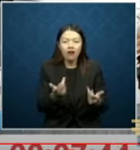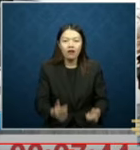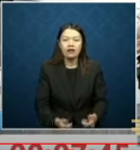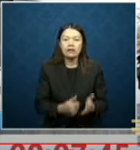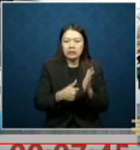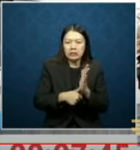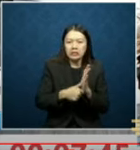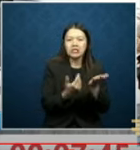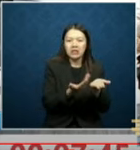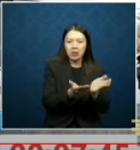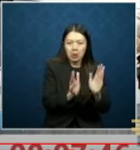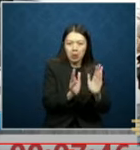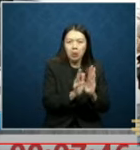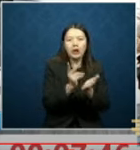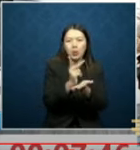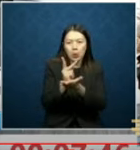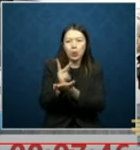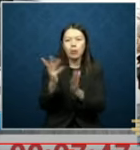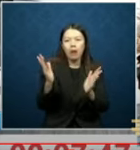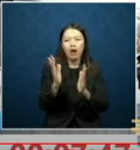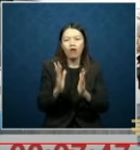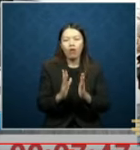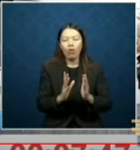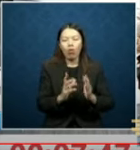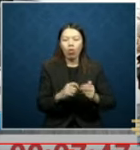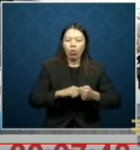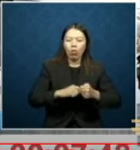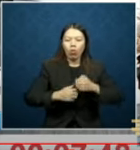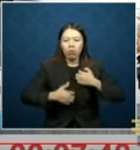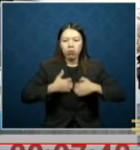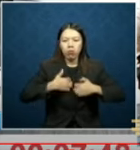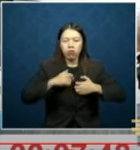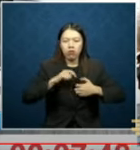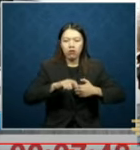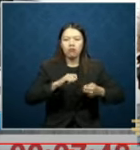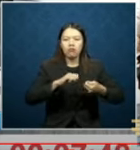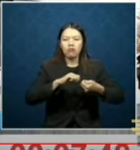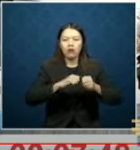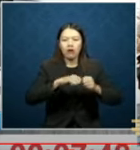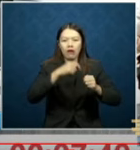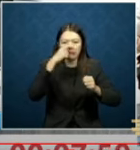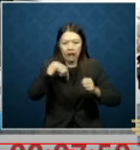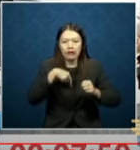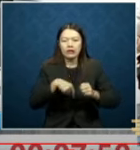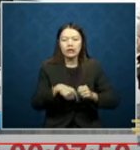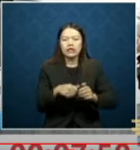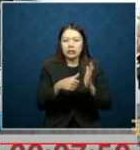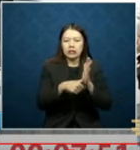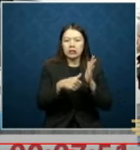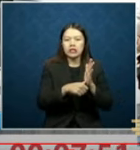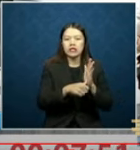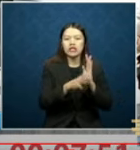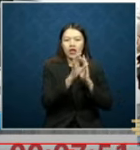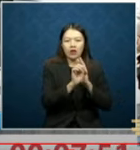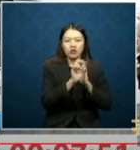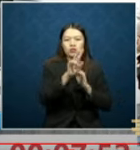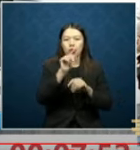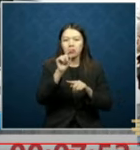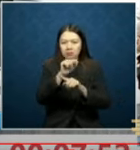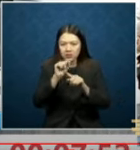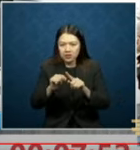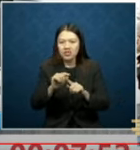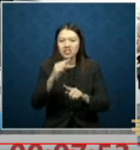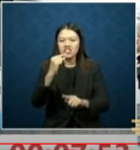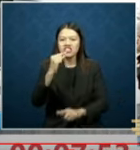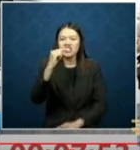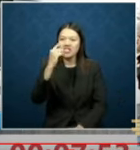เรือนพุ่งกระฉูดจนจุกออกเท่าเทียมกันประเทศไทยตอนนี้มีหนี้ครัวเรือน 92% ของ GDP หรือ